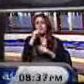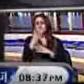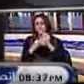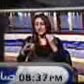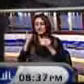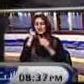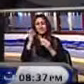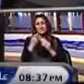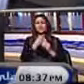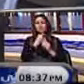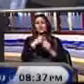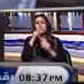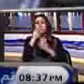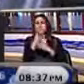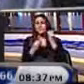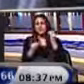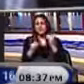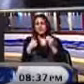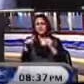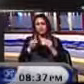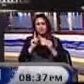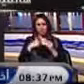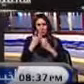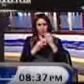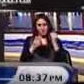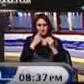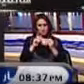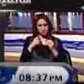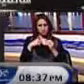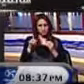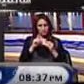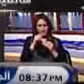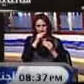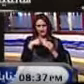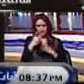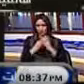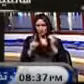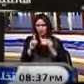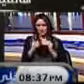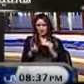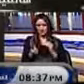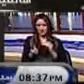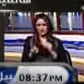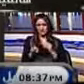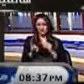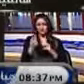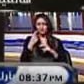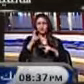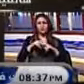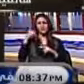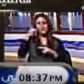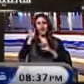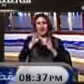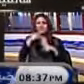معاهم تقعد هي تعمل صوت الطفله، وبعدين الطفله اللي عندها ما تقدرش تتكلم، خايفه منهم وكده، ما كانش